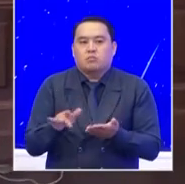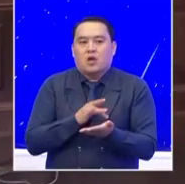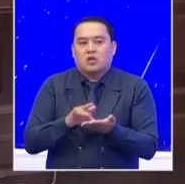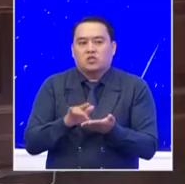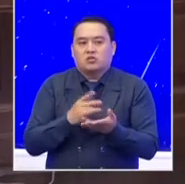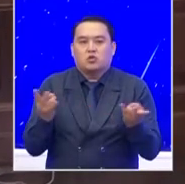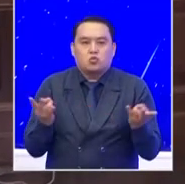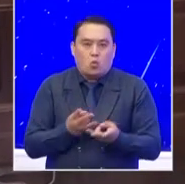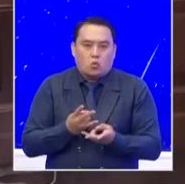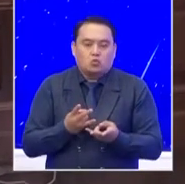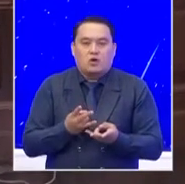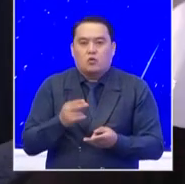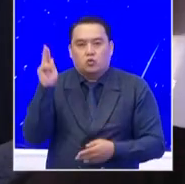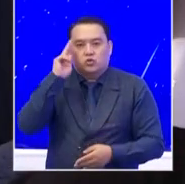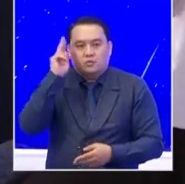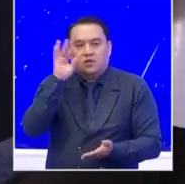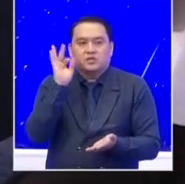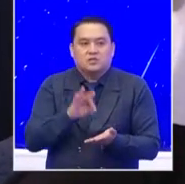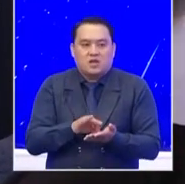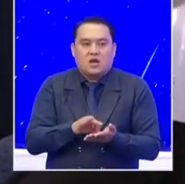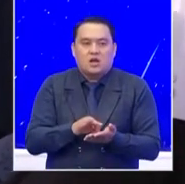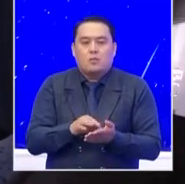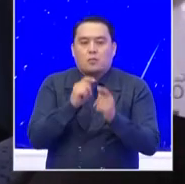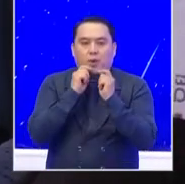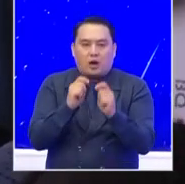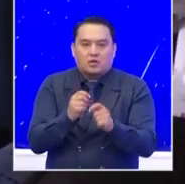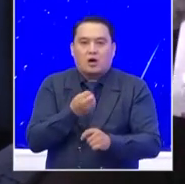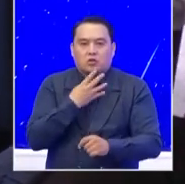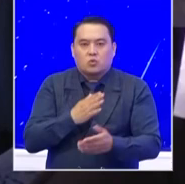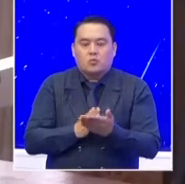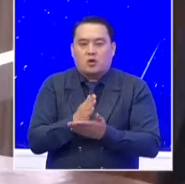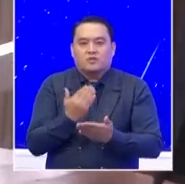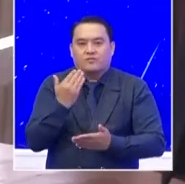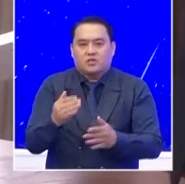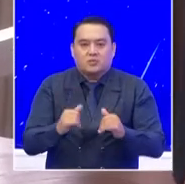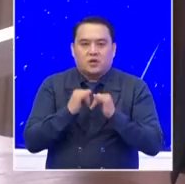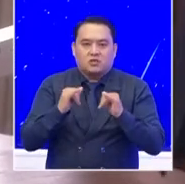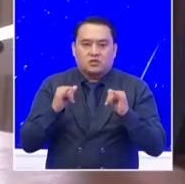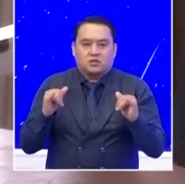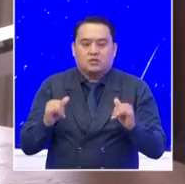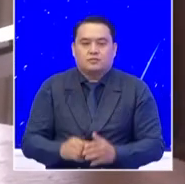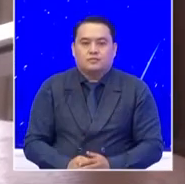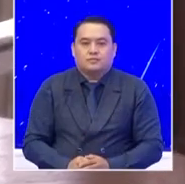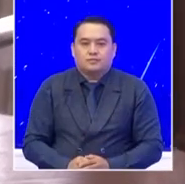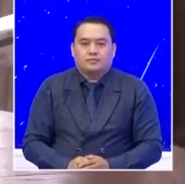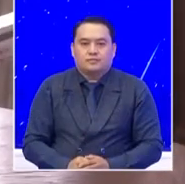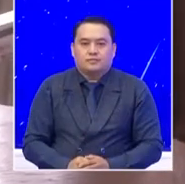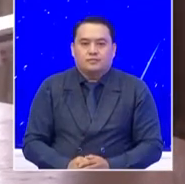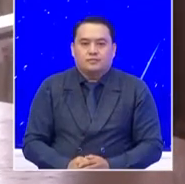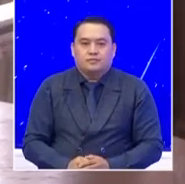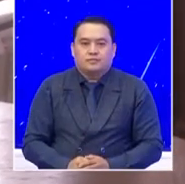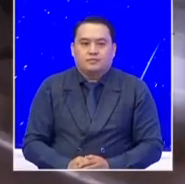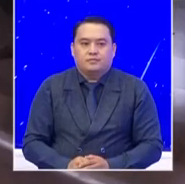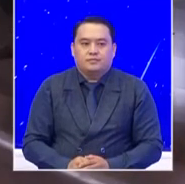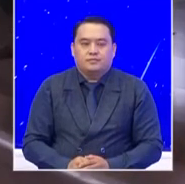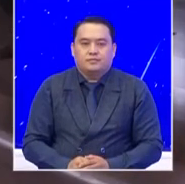очень нужная вещь, особенно в учебных целях. Надеюсь, этот подарок хорошо послужит в вашем развитии, отметил Аким. Аделя Кжаркенова,